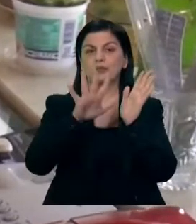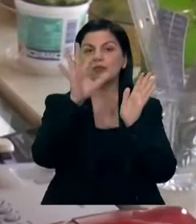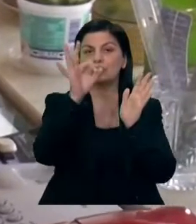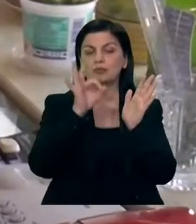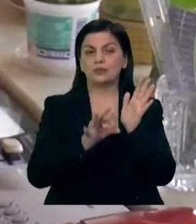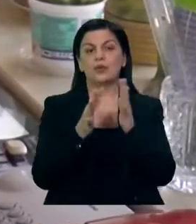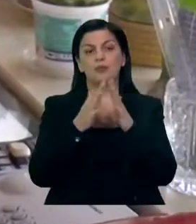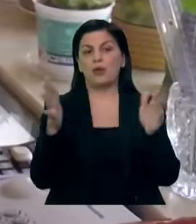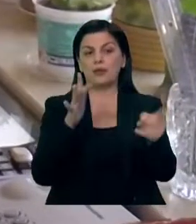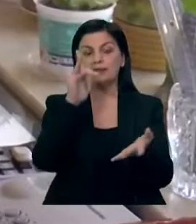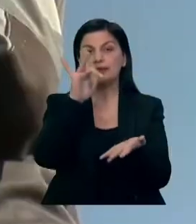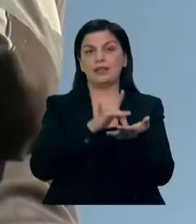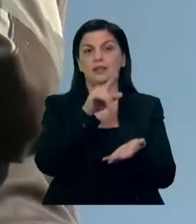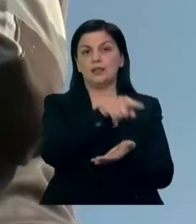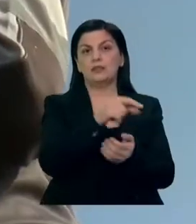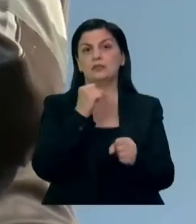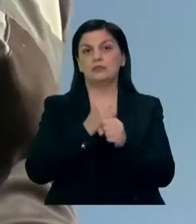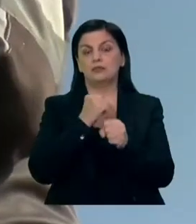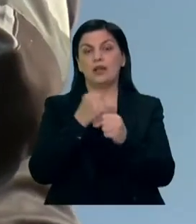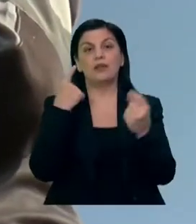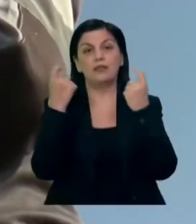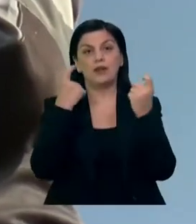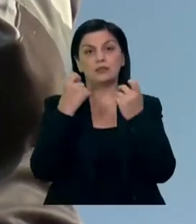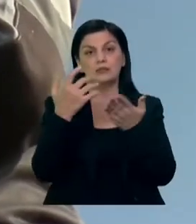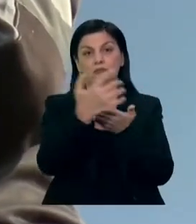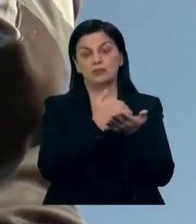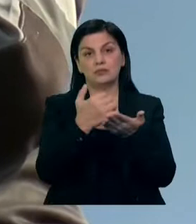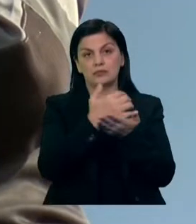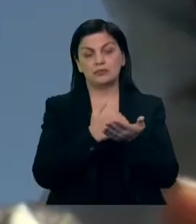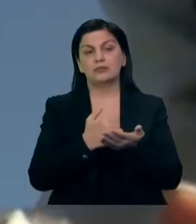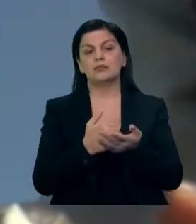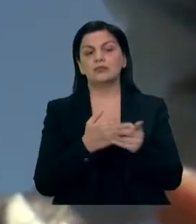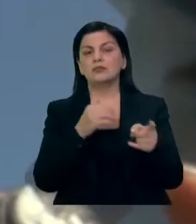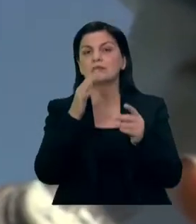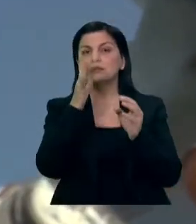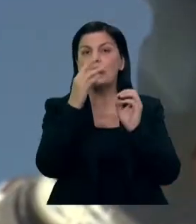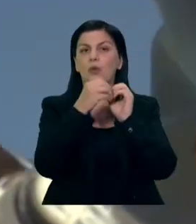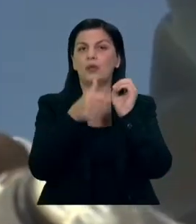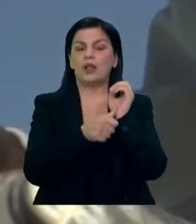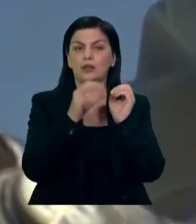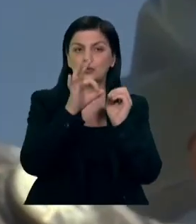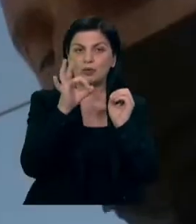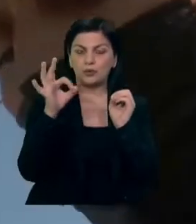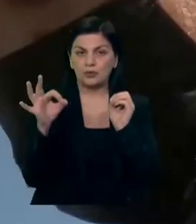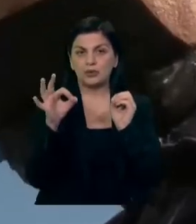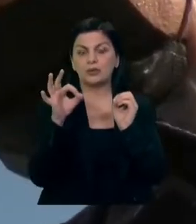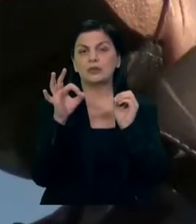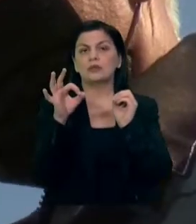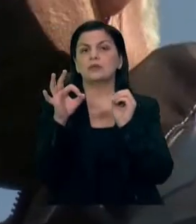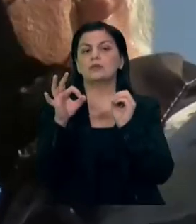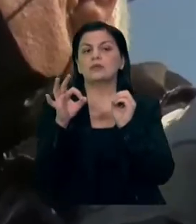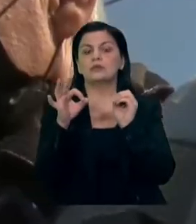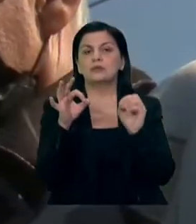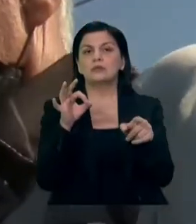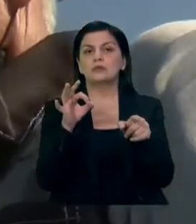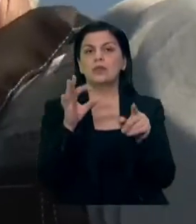rolu məhz bu mərkəz oynayıb. Saat 16-da yazın, günəşin davamiyyəti. Saat 16.00-da. Ayın 16-sından 19-a qədər